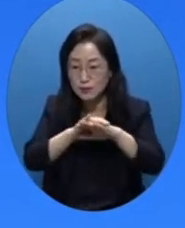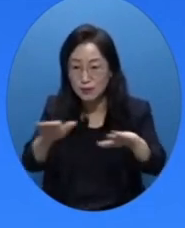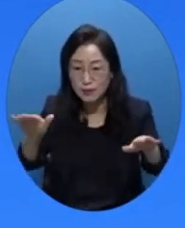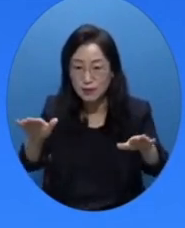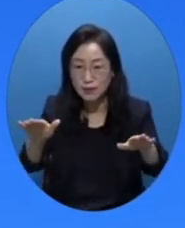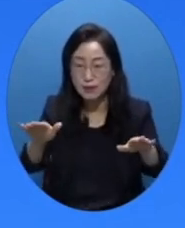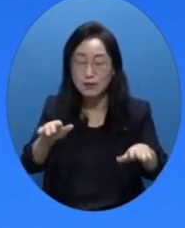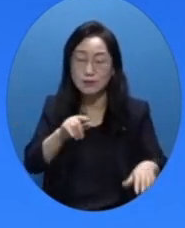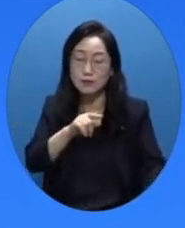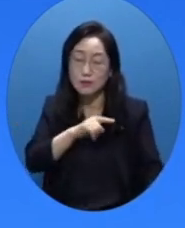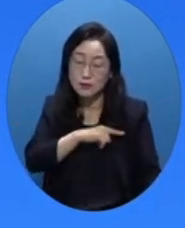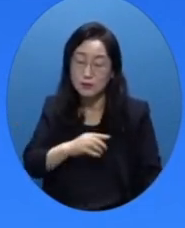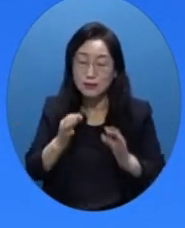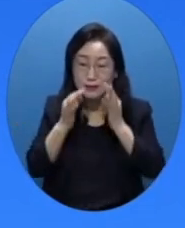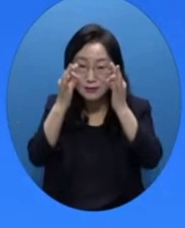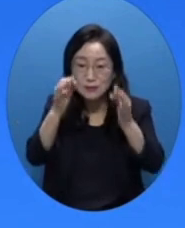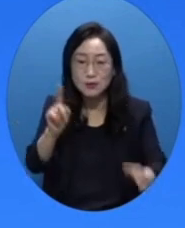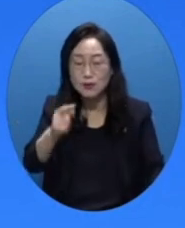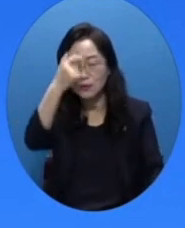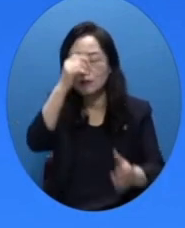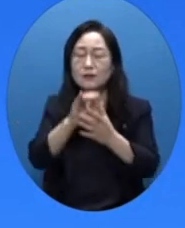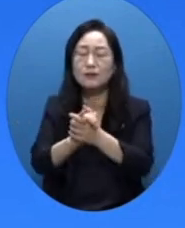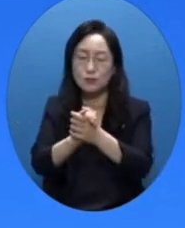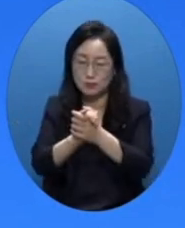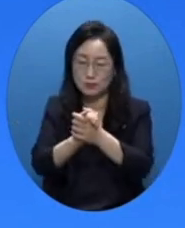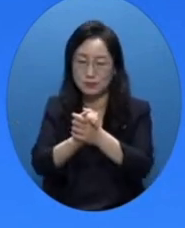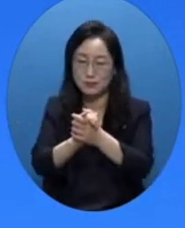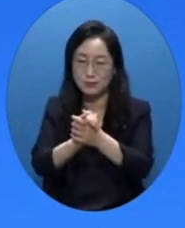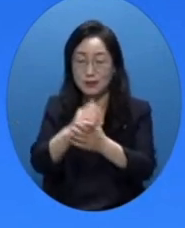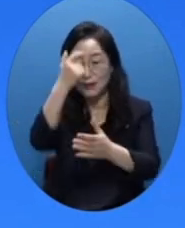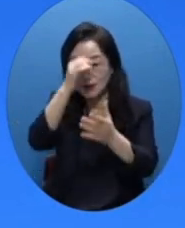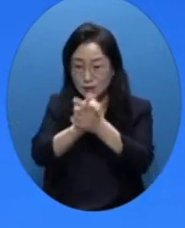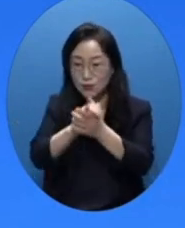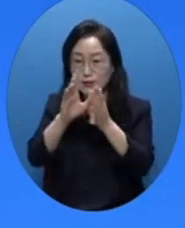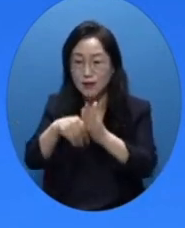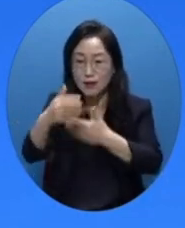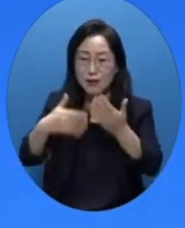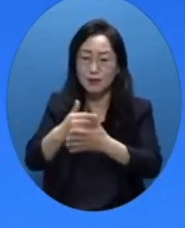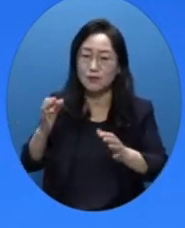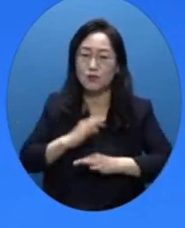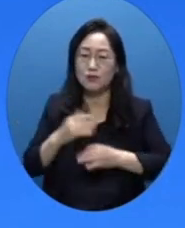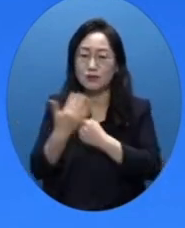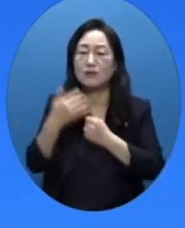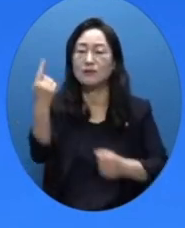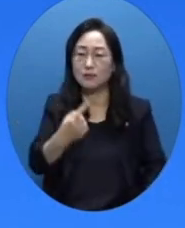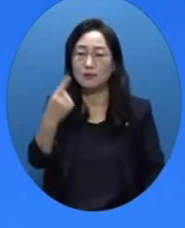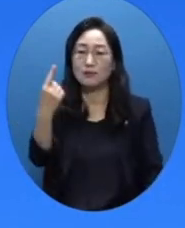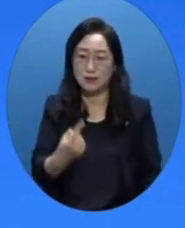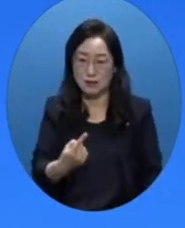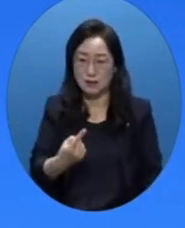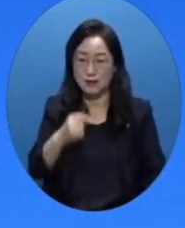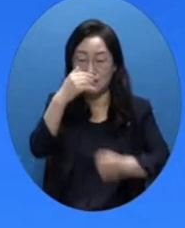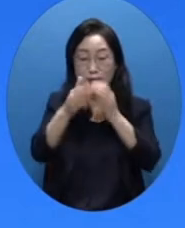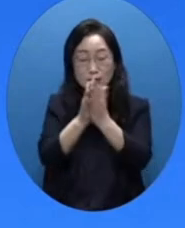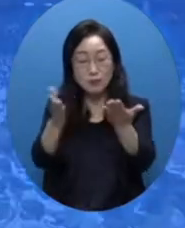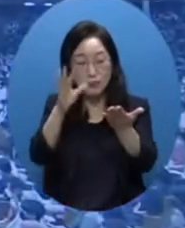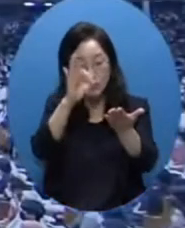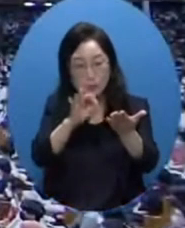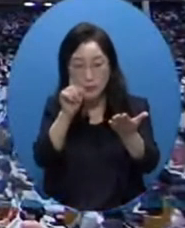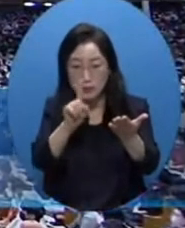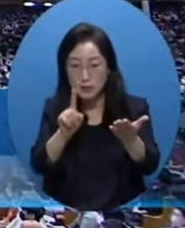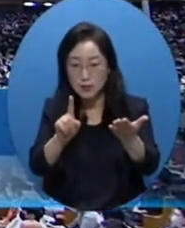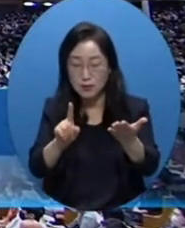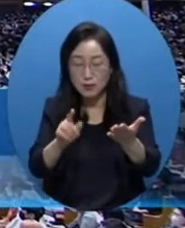제일 먼저 힘써야 될 것이 기도하는 것입니다. 기도할 때 하나님의 놀라운 은혜가 임합니다. 성경은 기도의 위대한 능력에